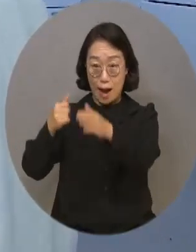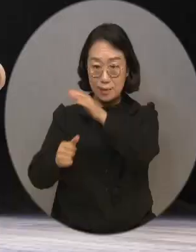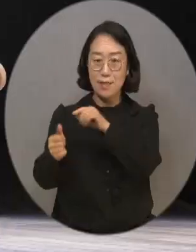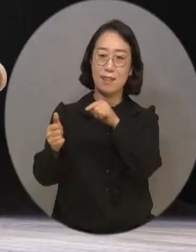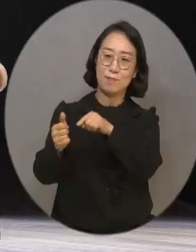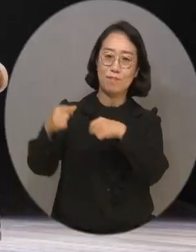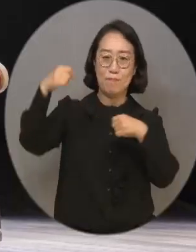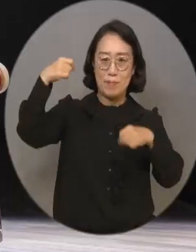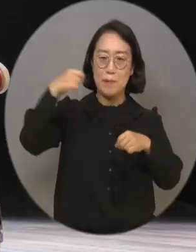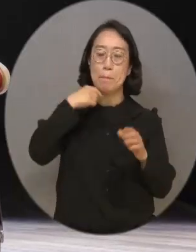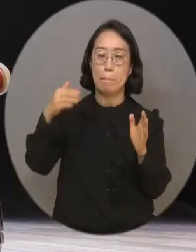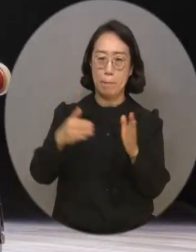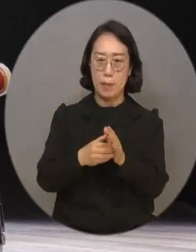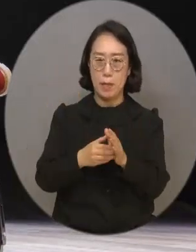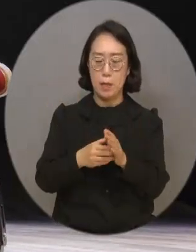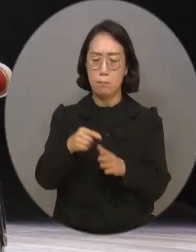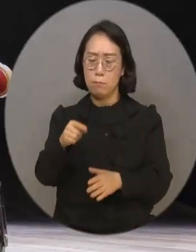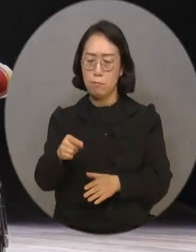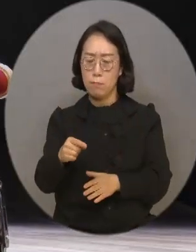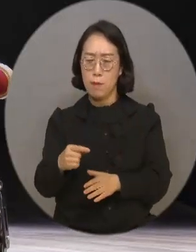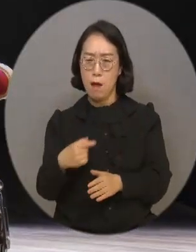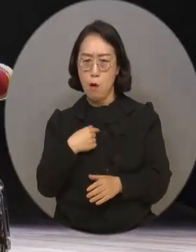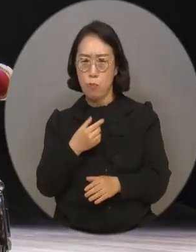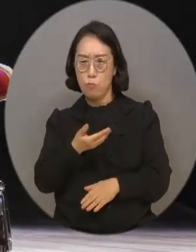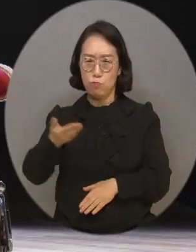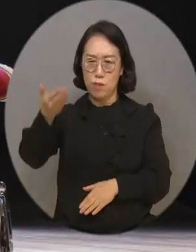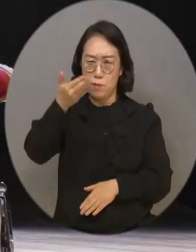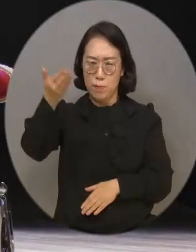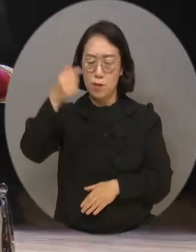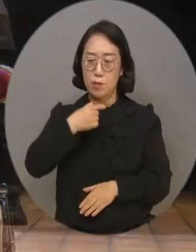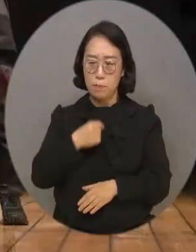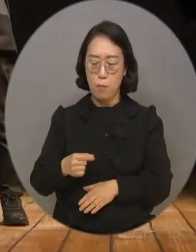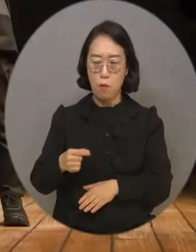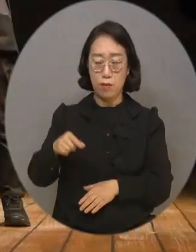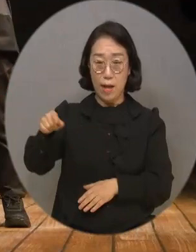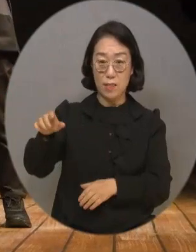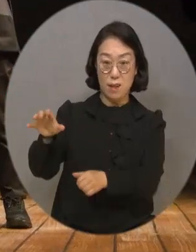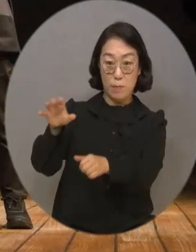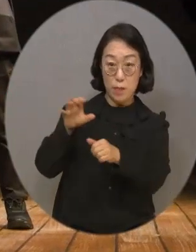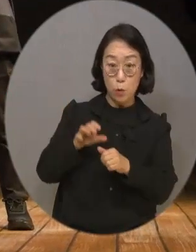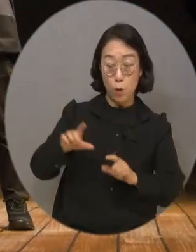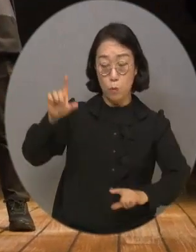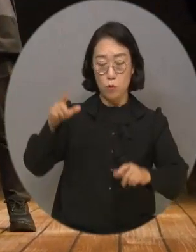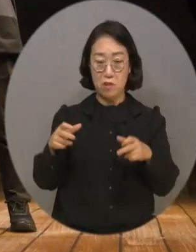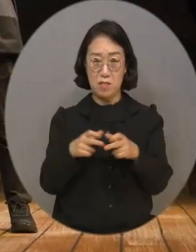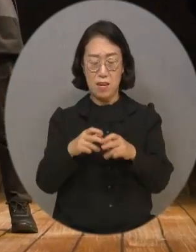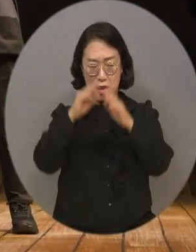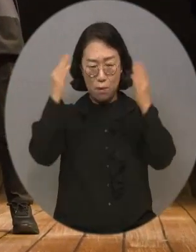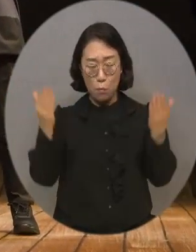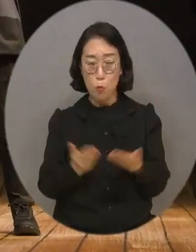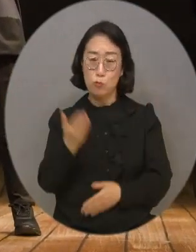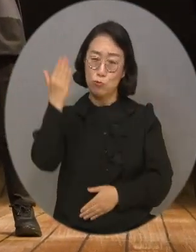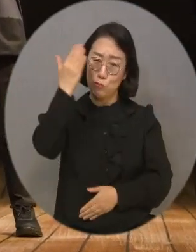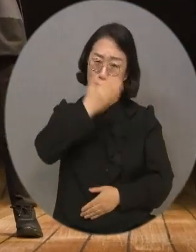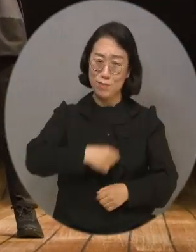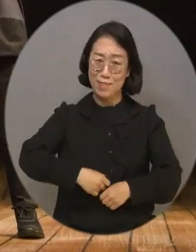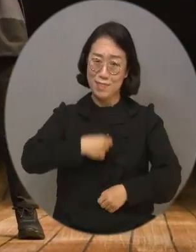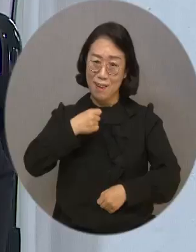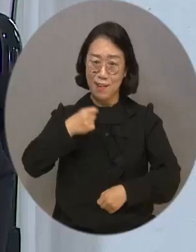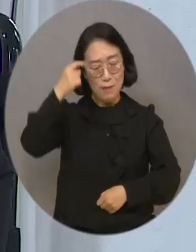맡았습니다. 학생회장이 되기 위해 친구마저 도구로 삼는 리처드의 모습은 장애인은 착하다는 편견을